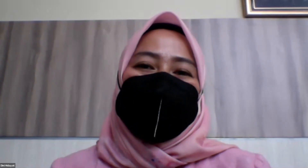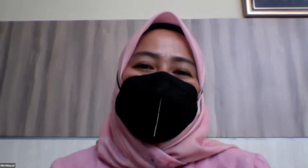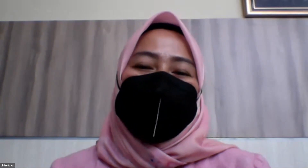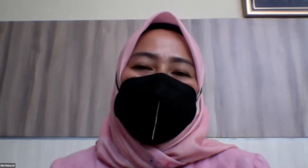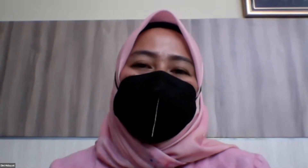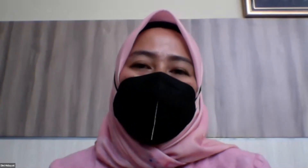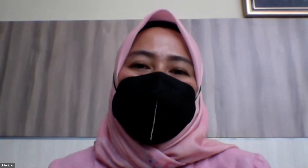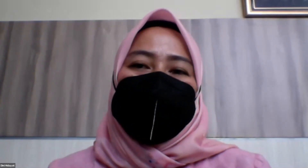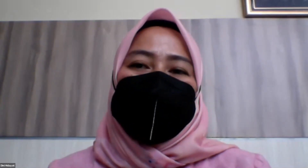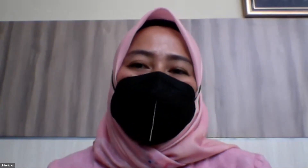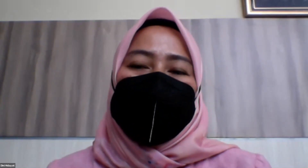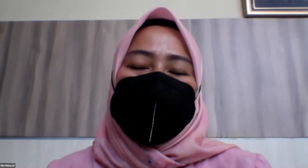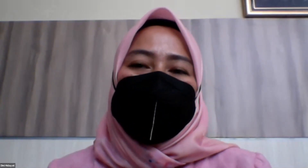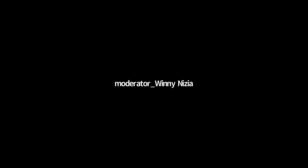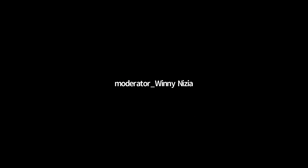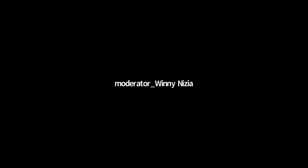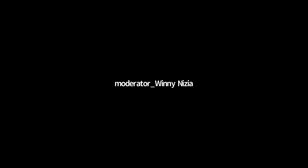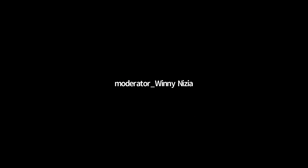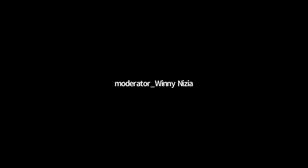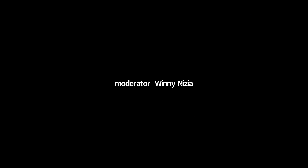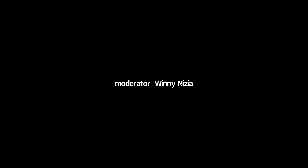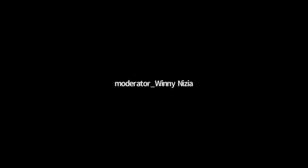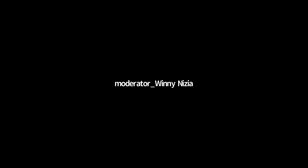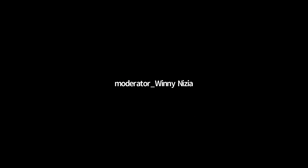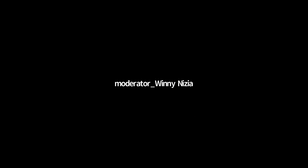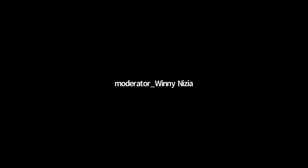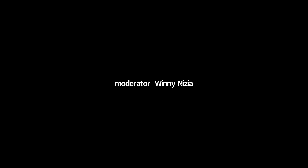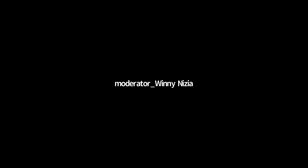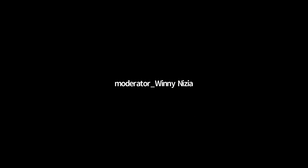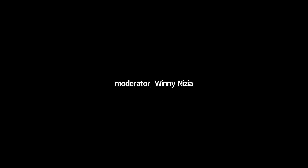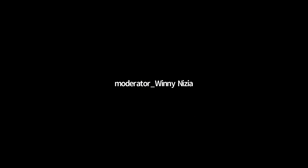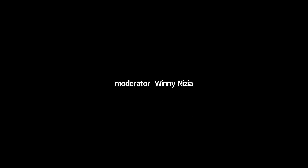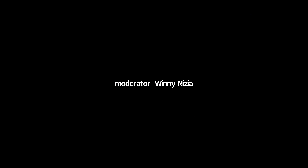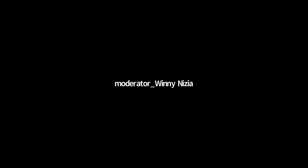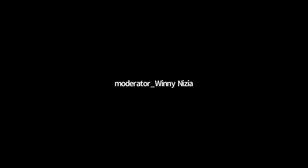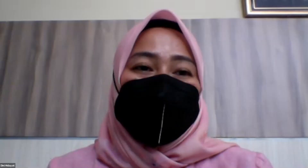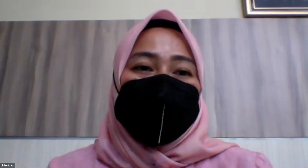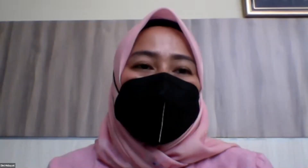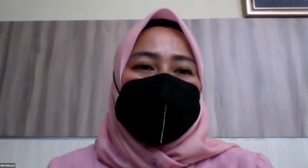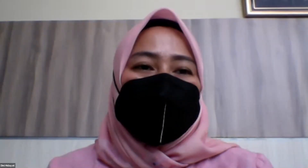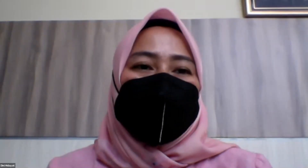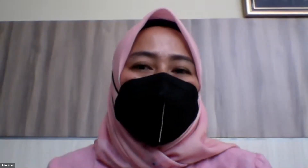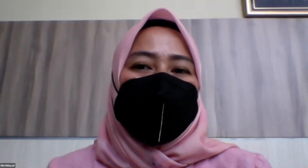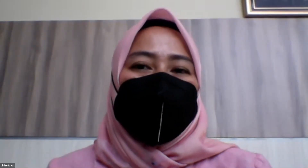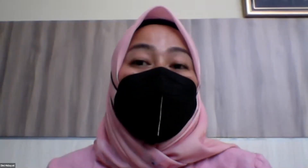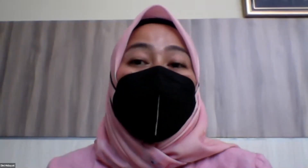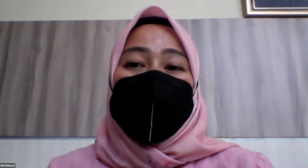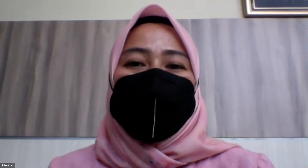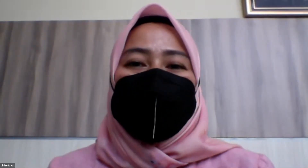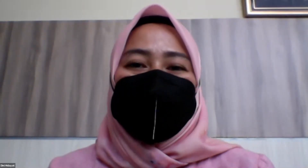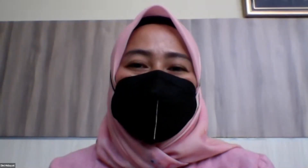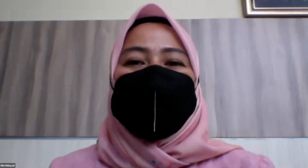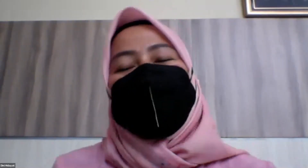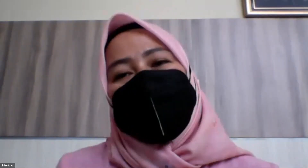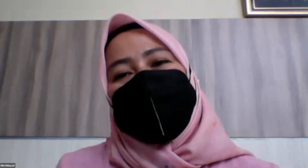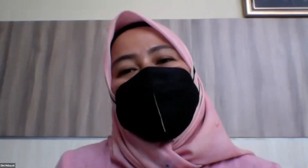tetapi mungkin karena menderita, jadi ada beberapa prosedur yang biasanya